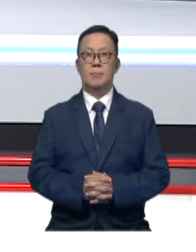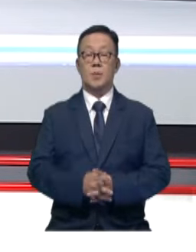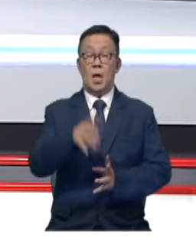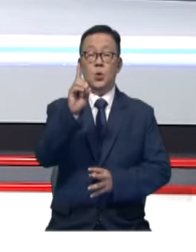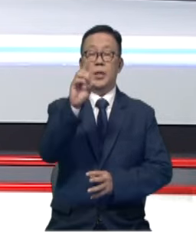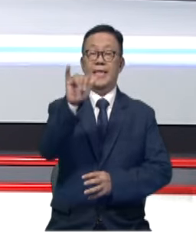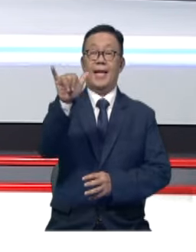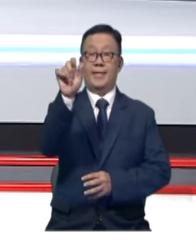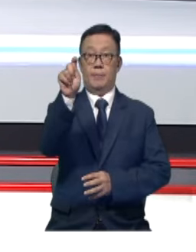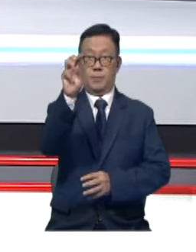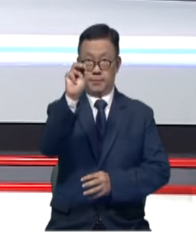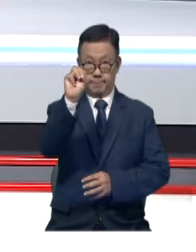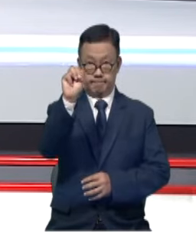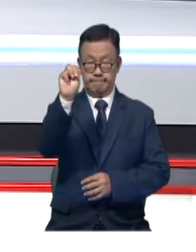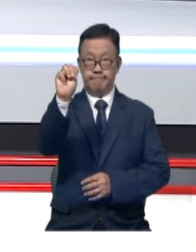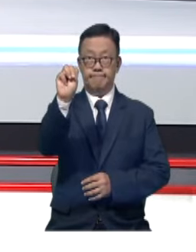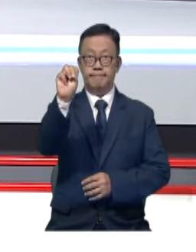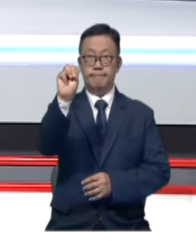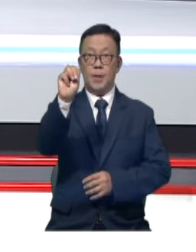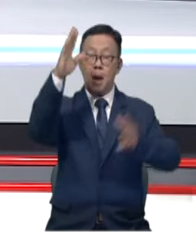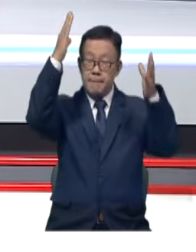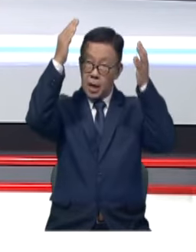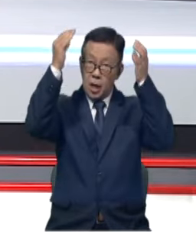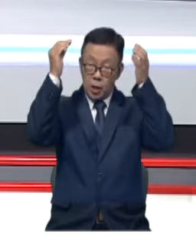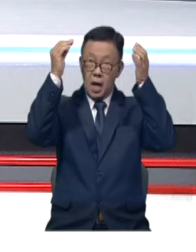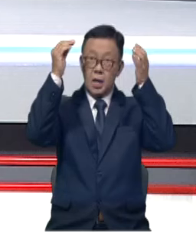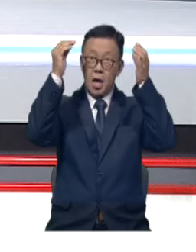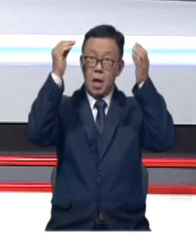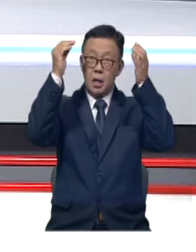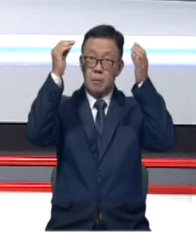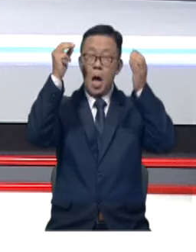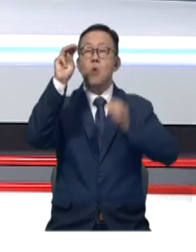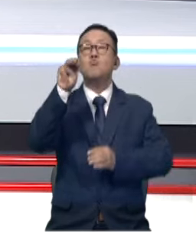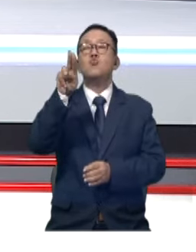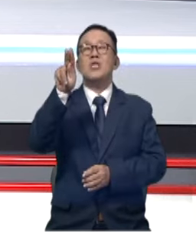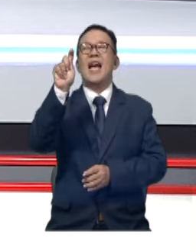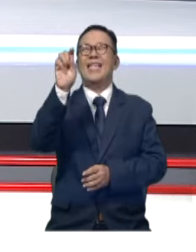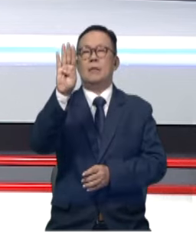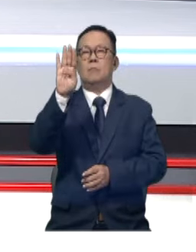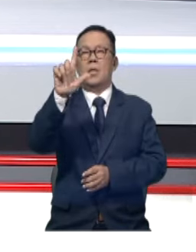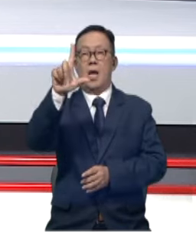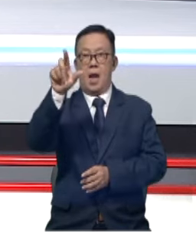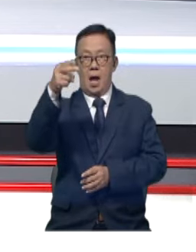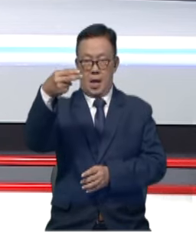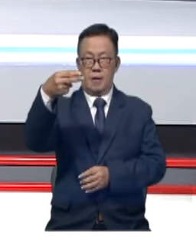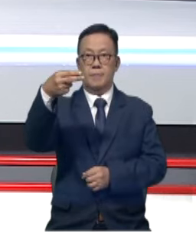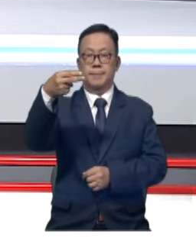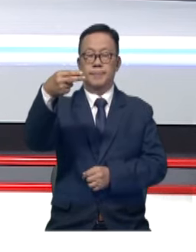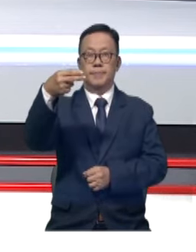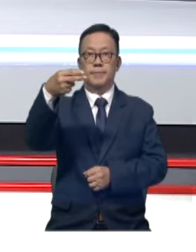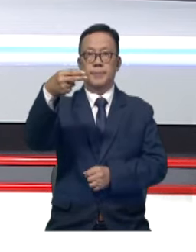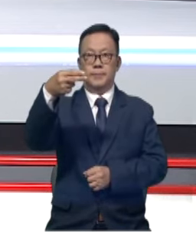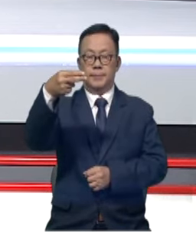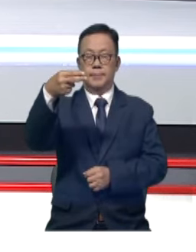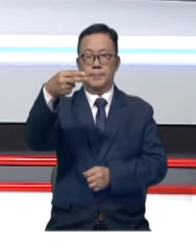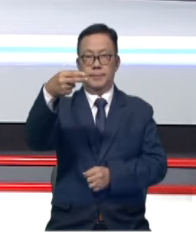Duli Yang Teramat Mulia, Paduka Seri Pengiran Muda Mahkota, Pengiran Muda Jel Mohtadi Billah Ibni Kebawah Duli Yang Maha Mulia, Paduka Seri